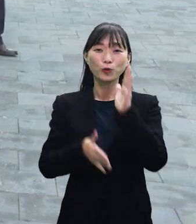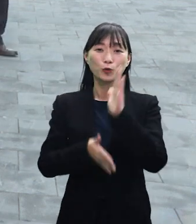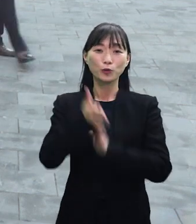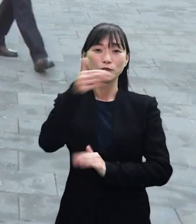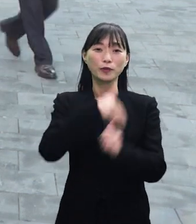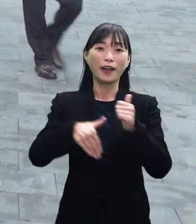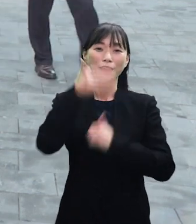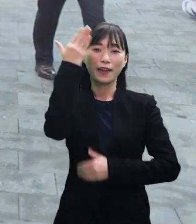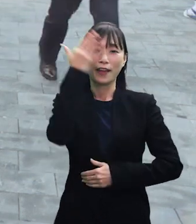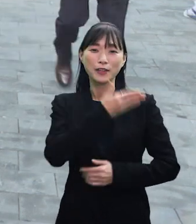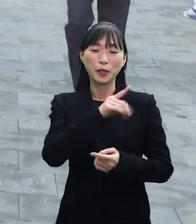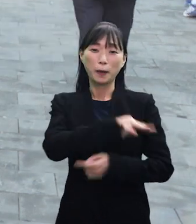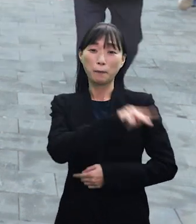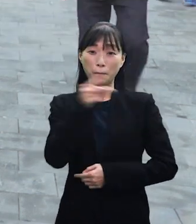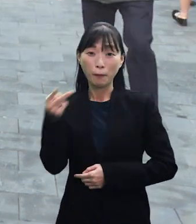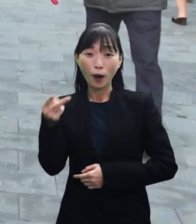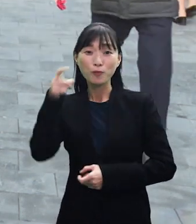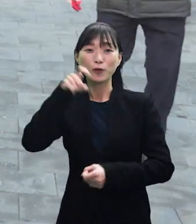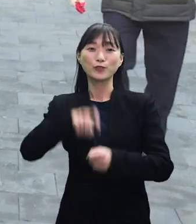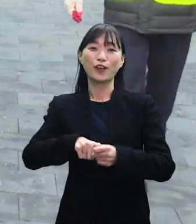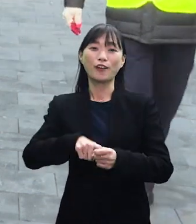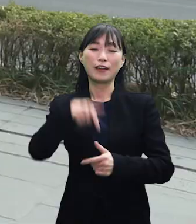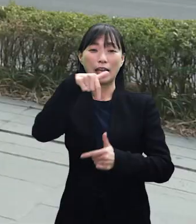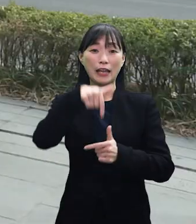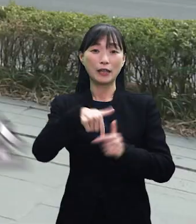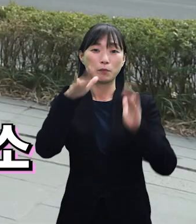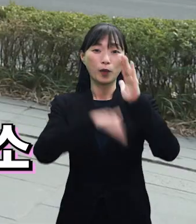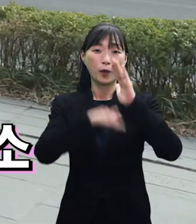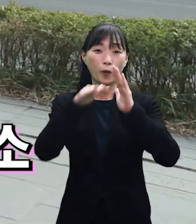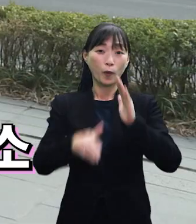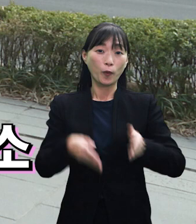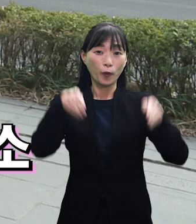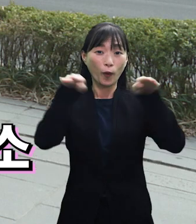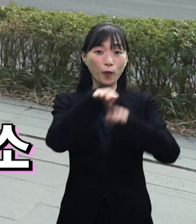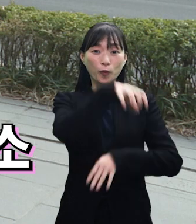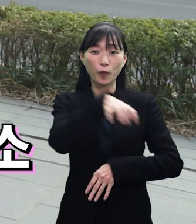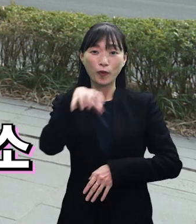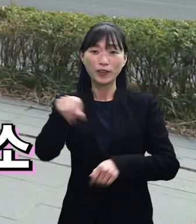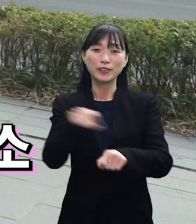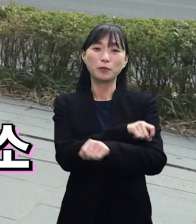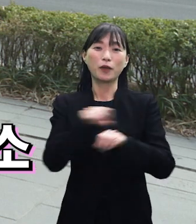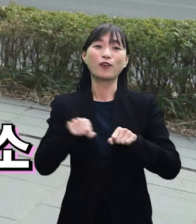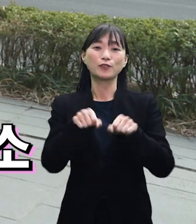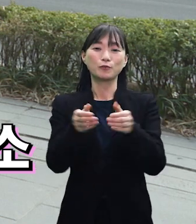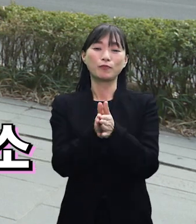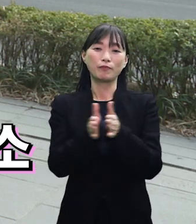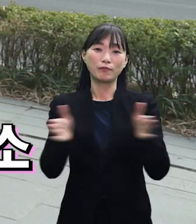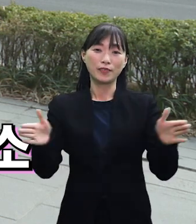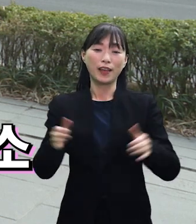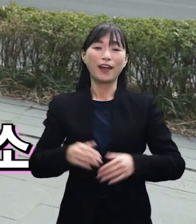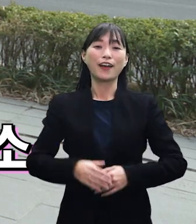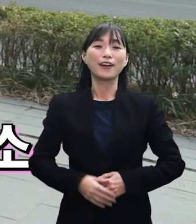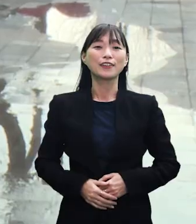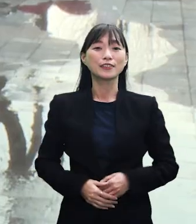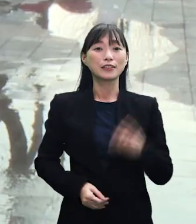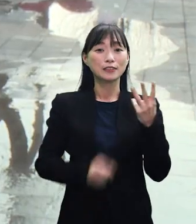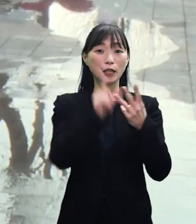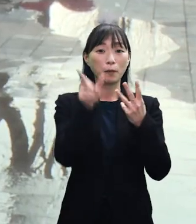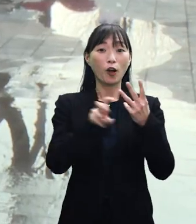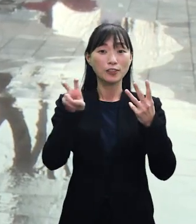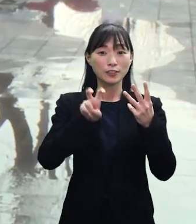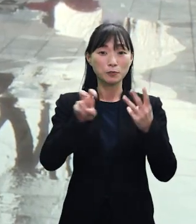데를 벗기고 쾌적한 도시 환경을 만들기 위해 강남구도 공공시설물 특별 대청소를 실시하고